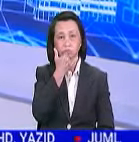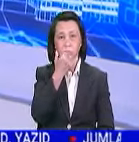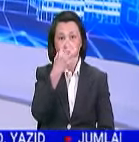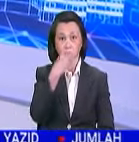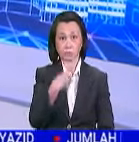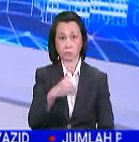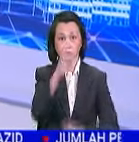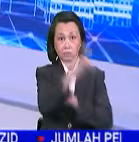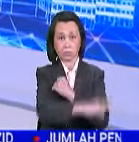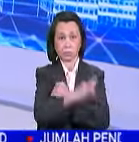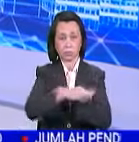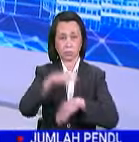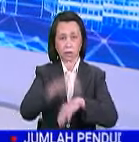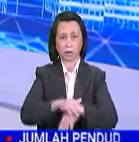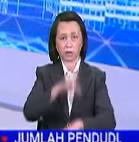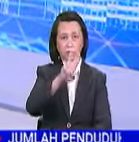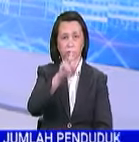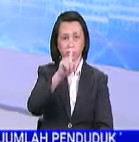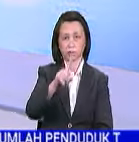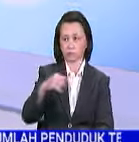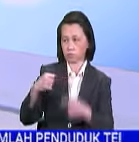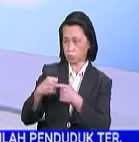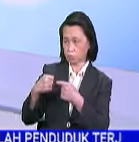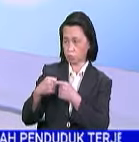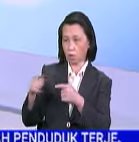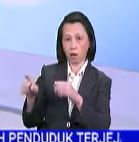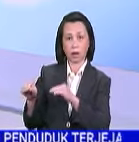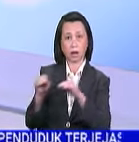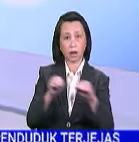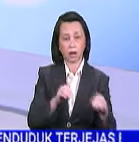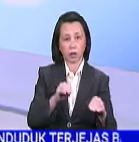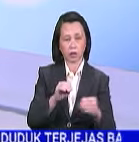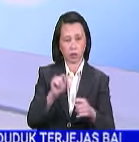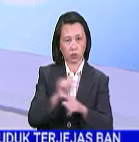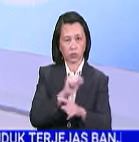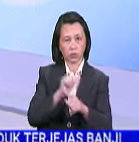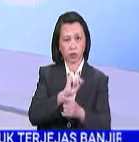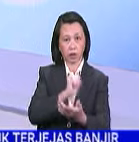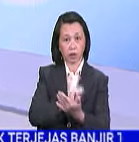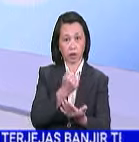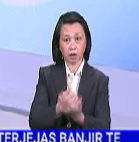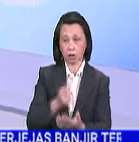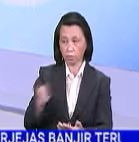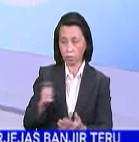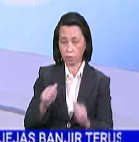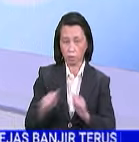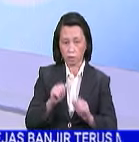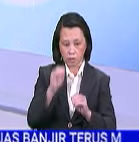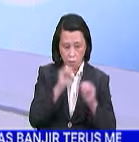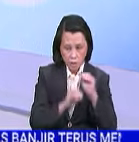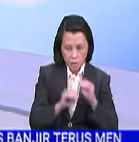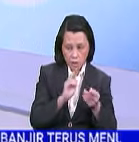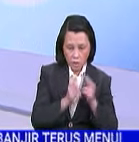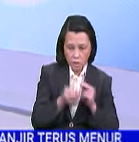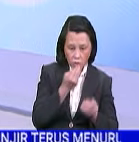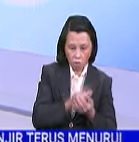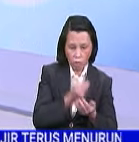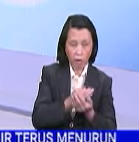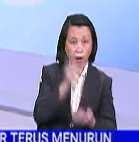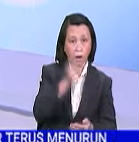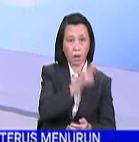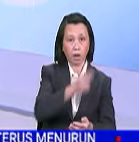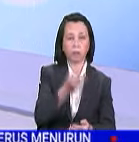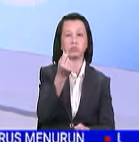atas 21 pertuduhan memindah dan menggunakan akaun miliknya bagi aktiviti pengubahan wang haram